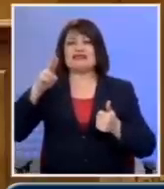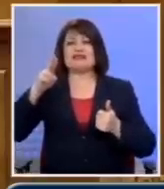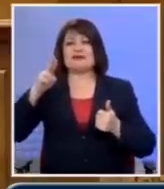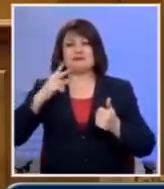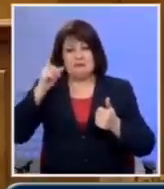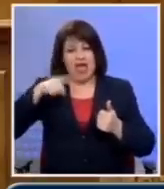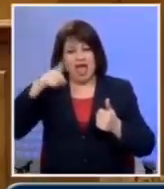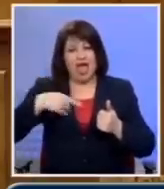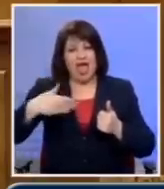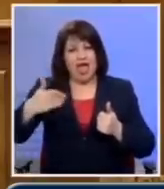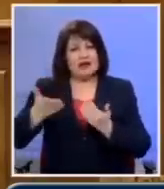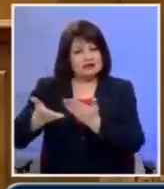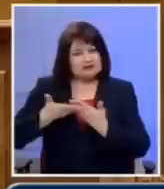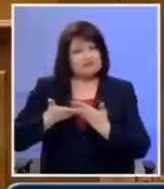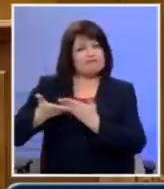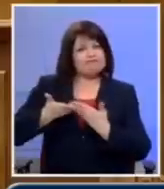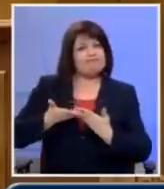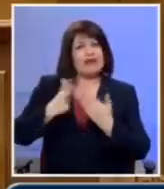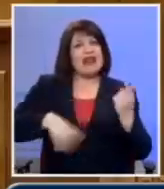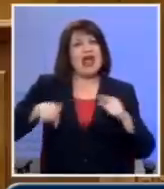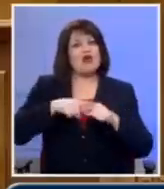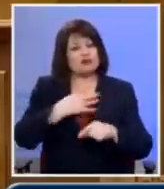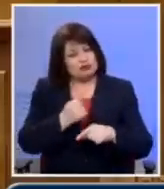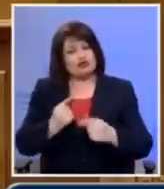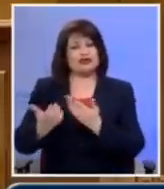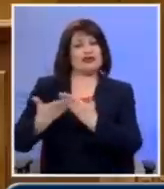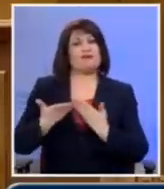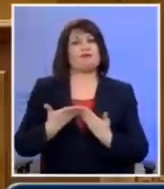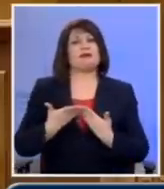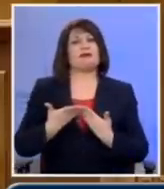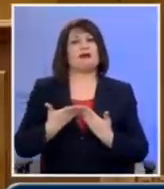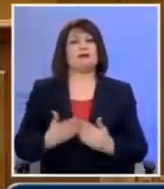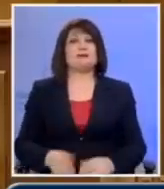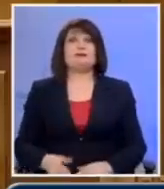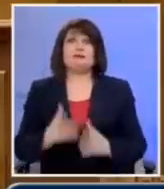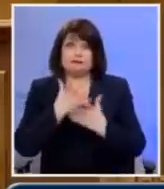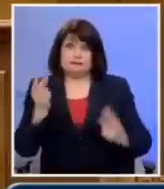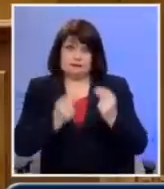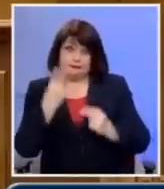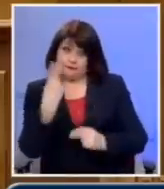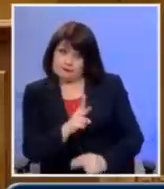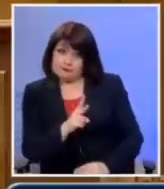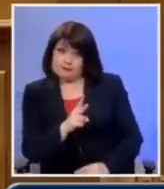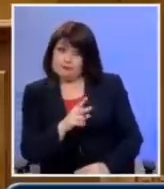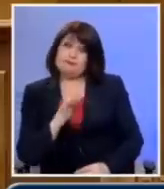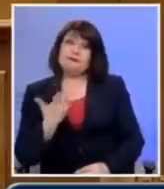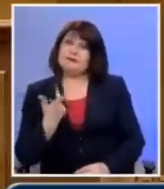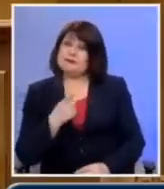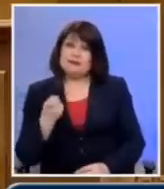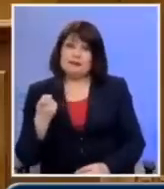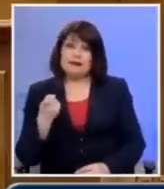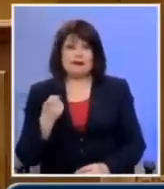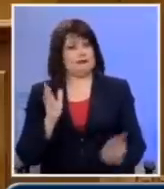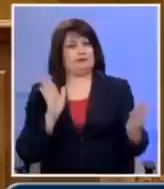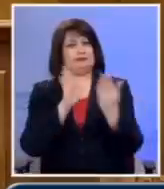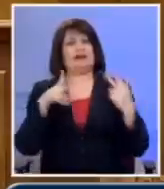μέρες. Αυτό είναι το μεγάλο σας πρόβλημα. Το μεγάλο σας πρόβλημα είναι ότι έχετε απέναντί σας